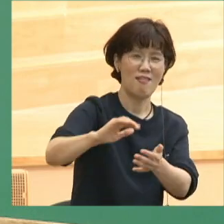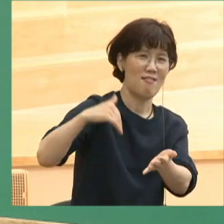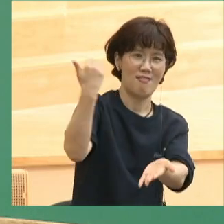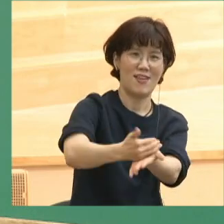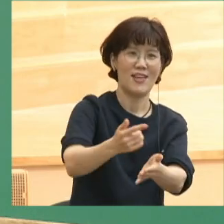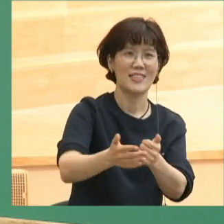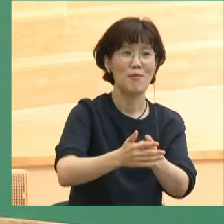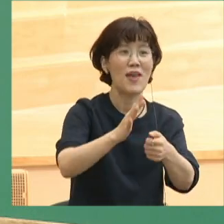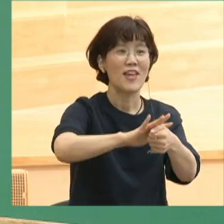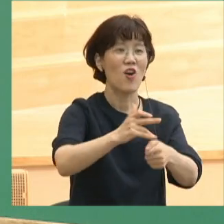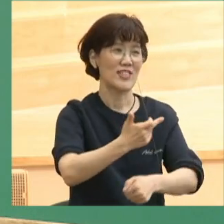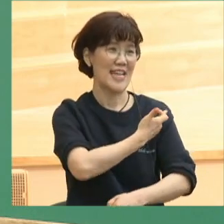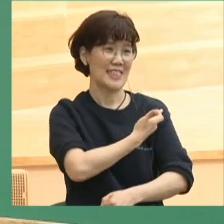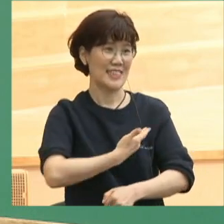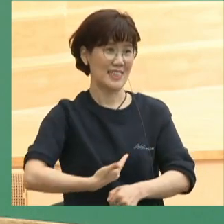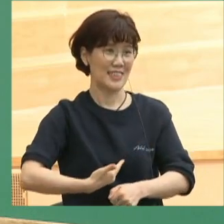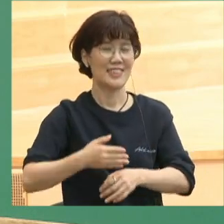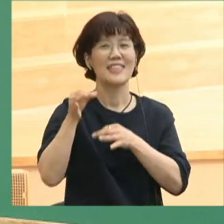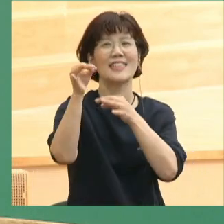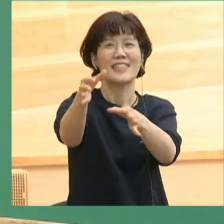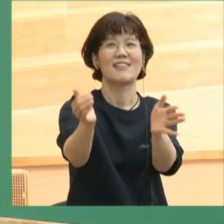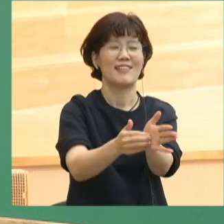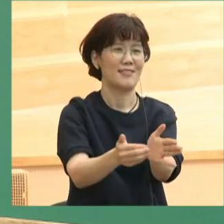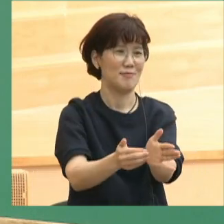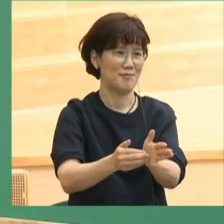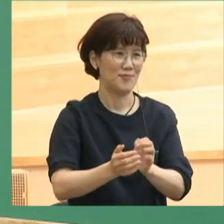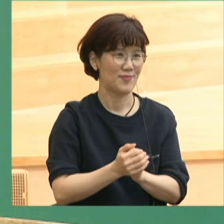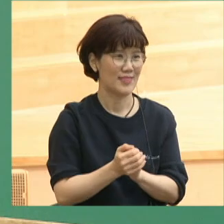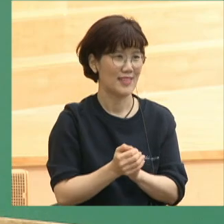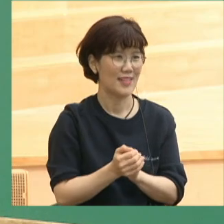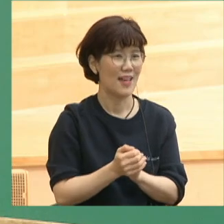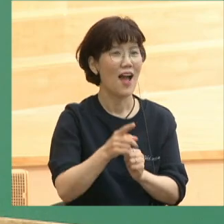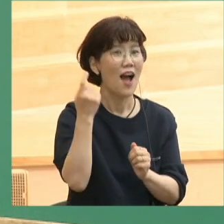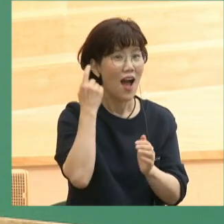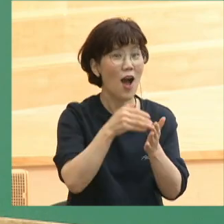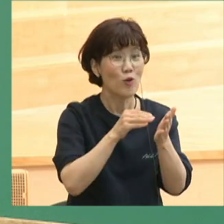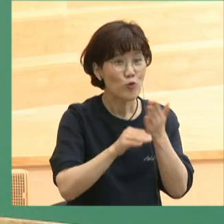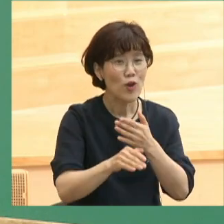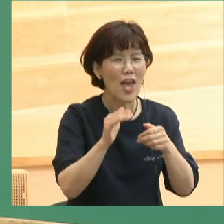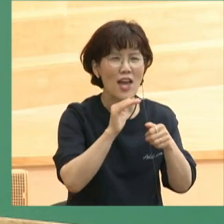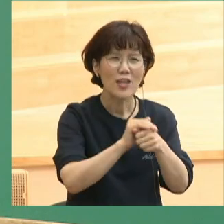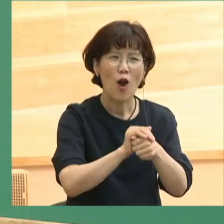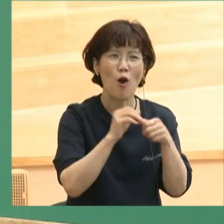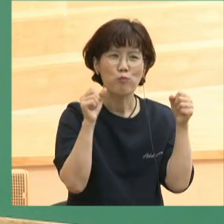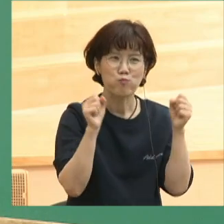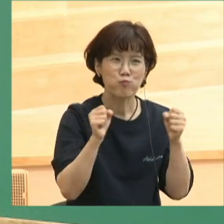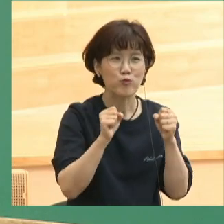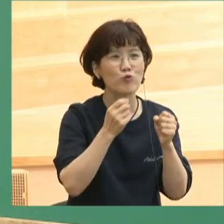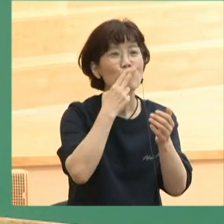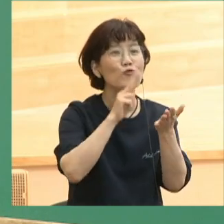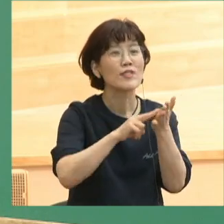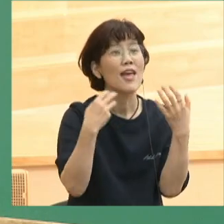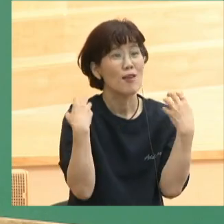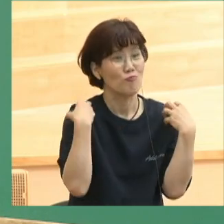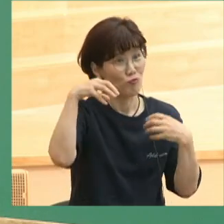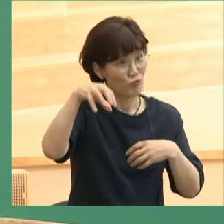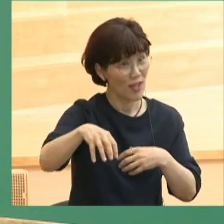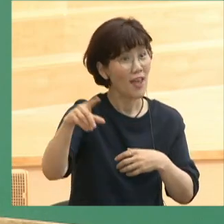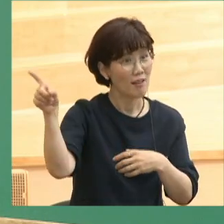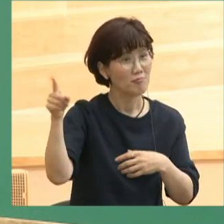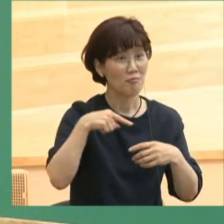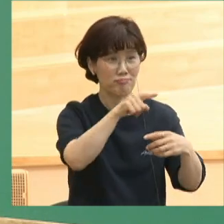1,000개를 경산시에 기증을 했죠. 그 소식을 듣고 경북지방우정청에서는 별로 상관도